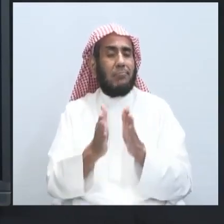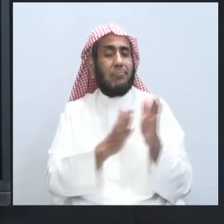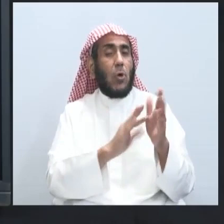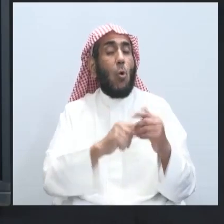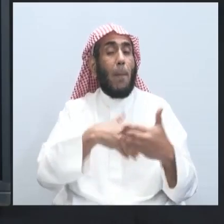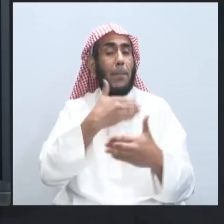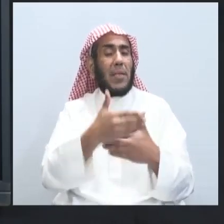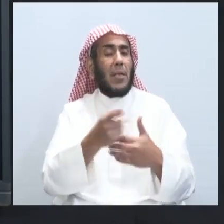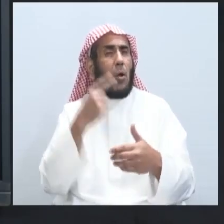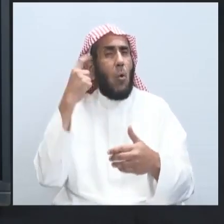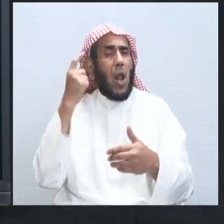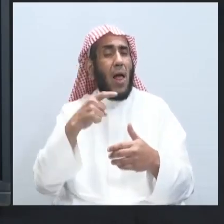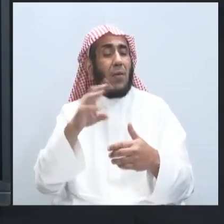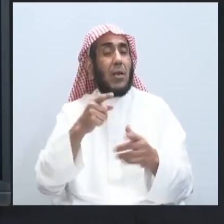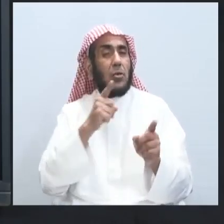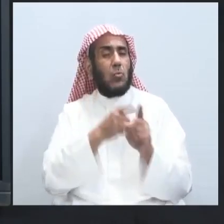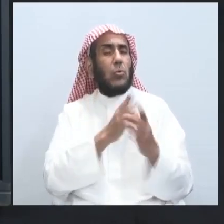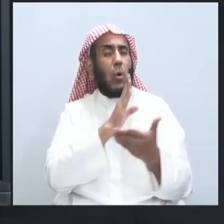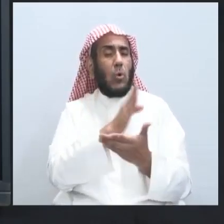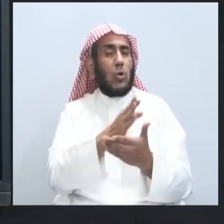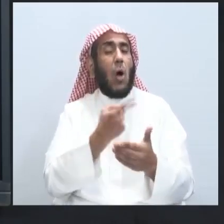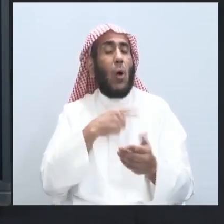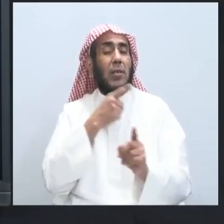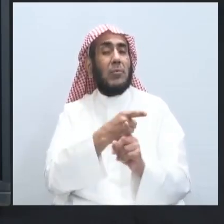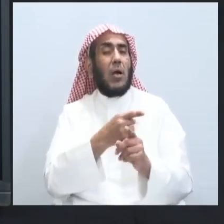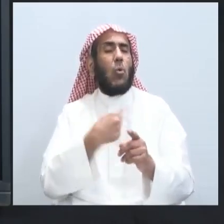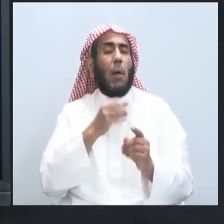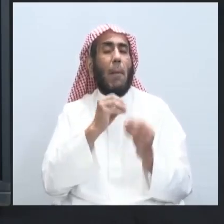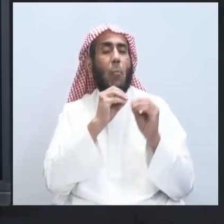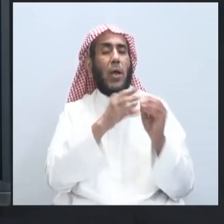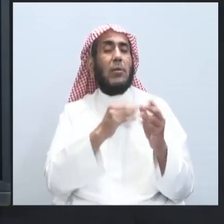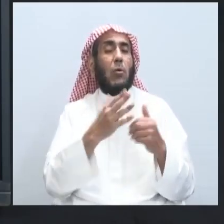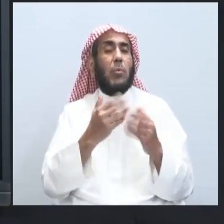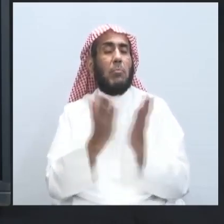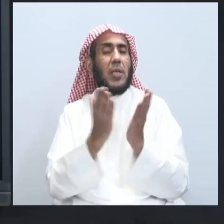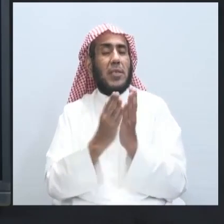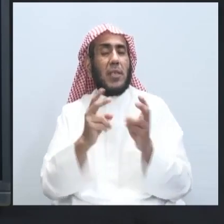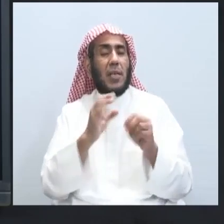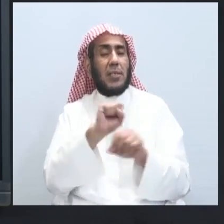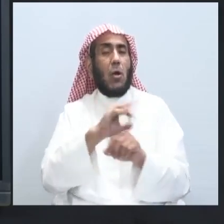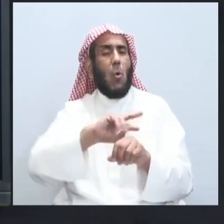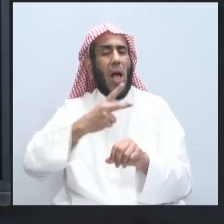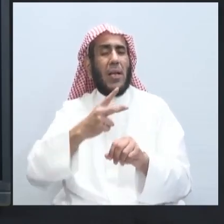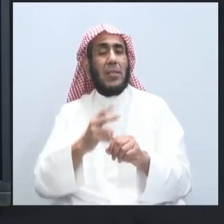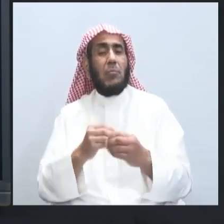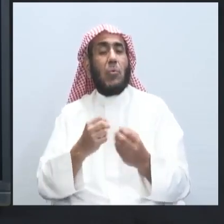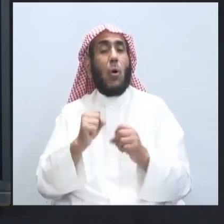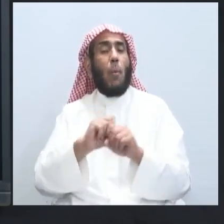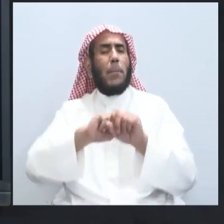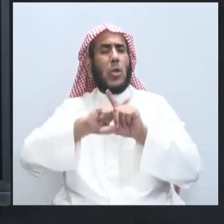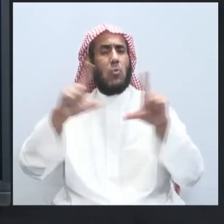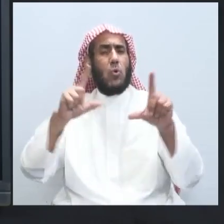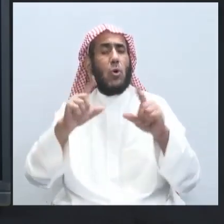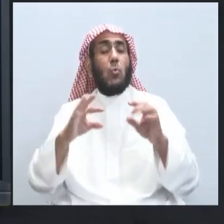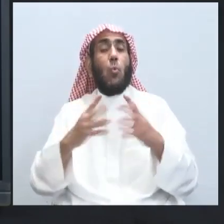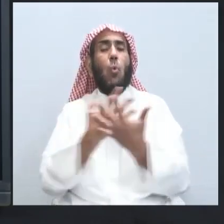وبالتالي نحن نعرف ان لديهم توجه معين او حاجه معينه او رغبه معينه قمنا بدراسه هذ الخصائص ولكن حينما نقوم بتسويق